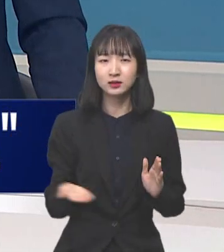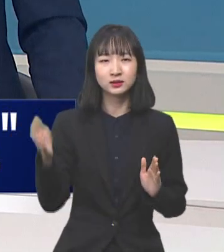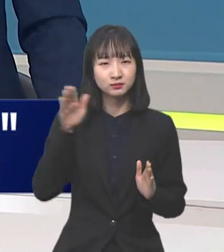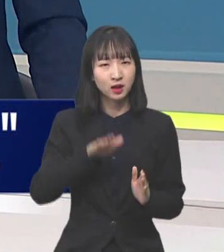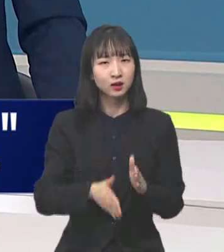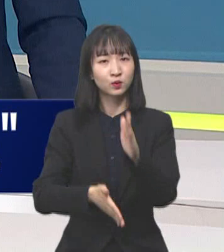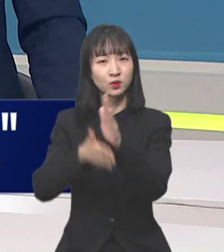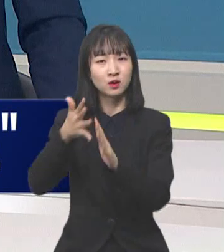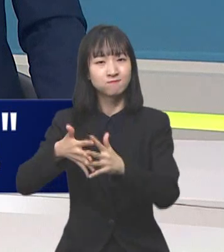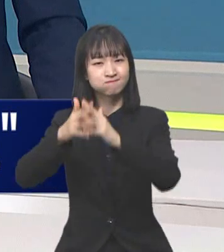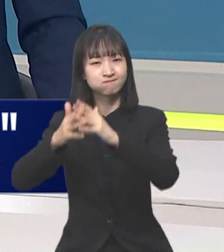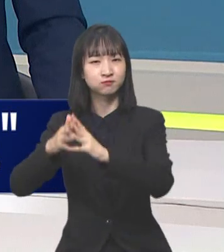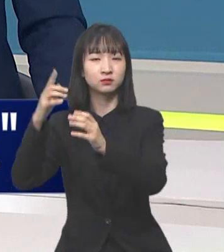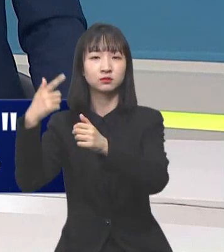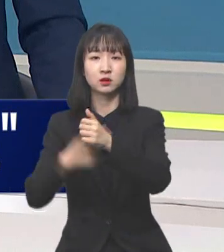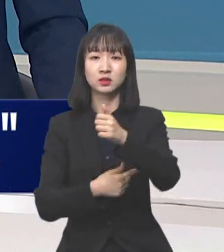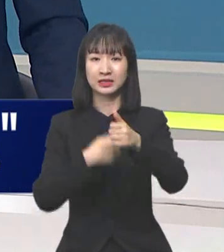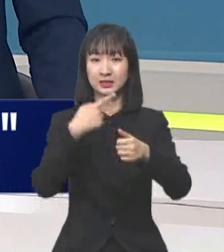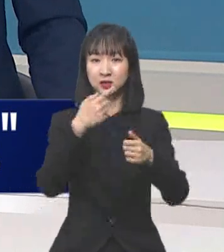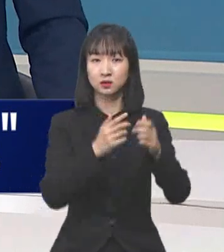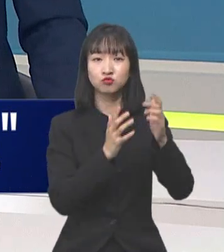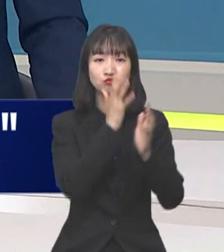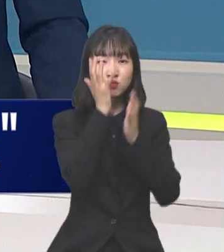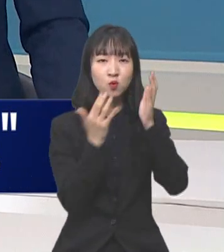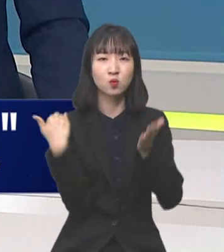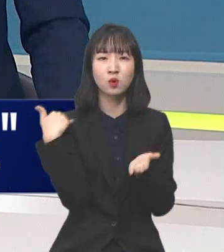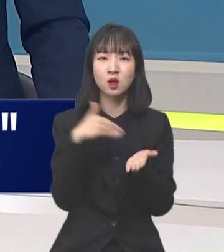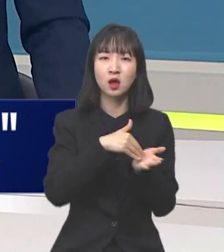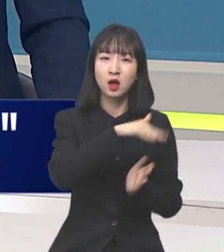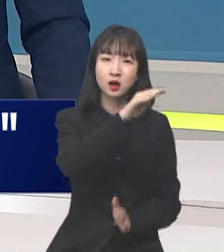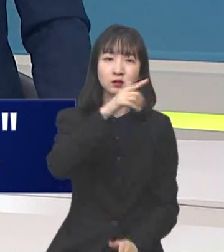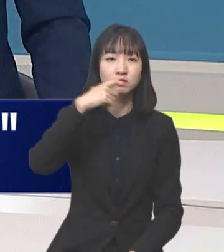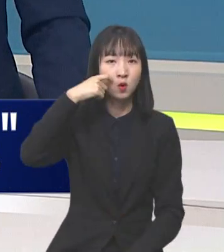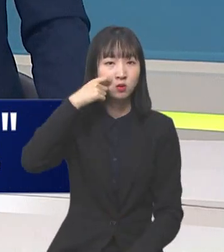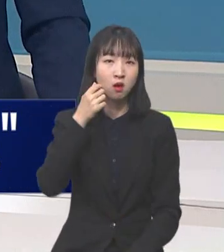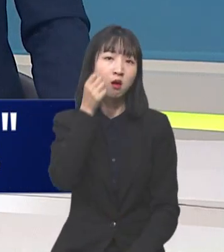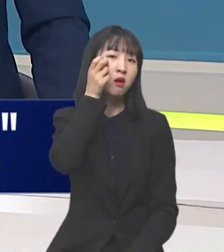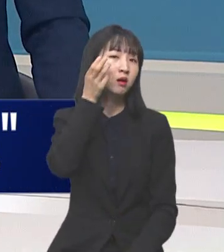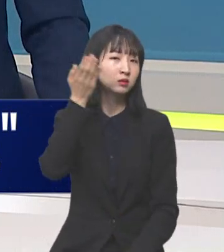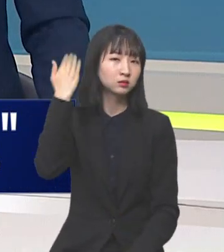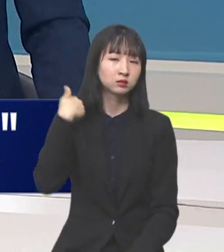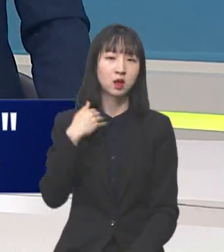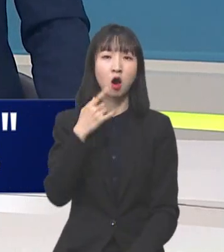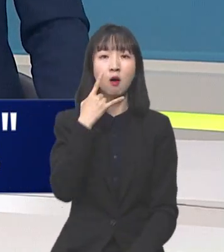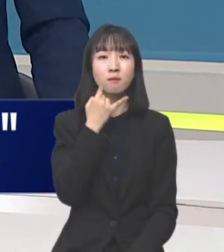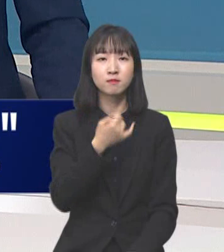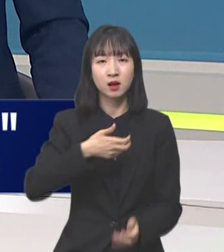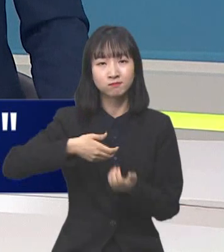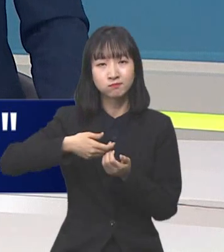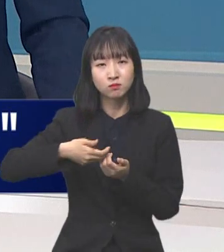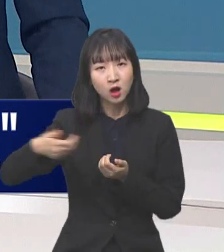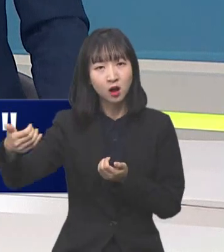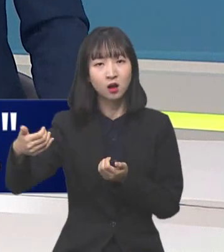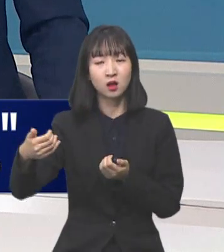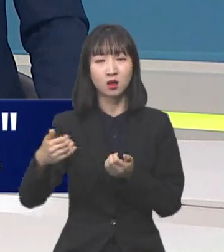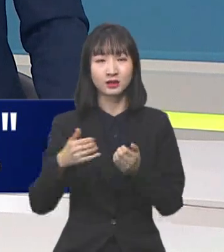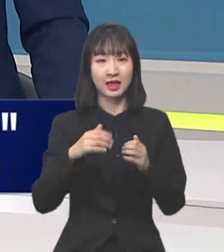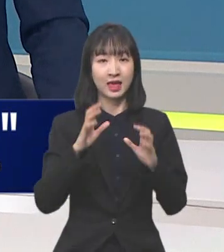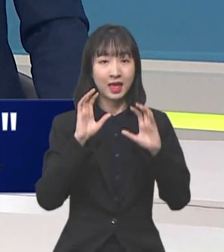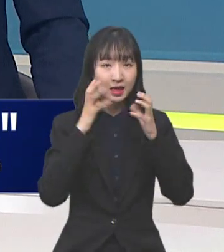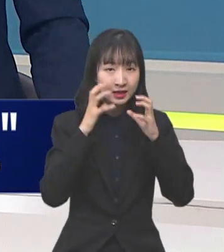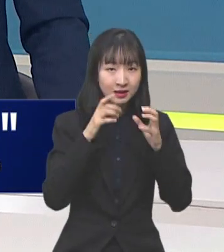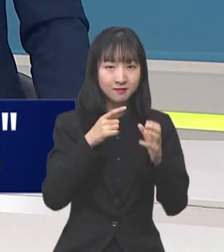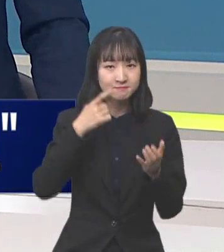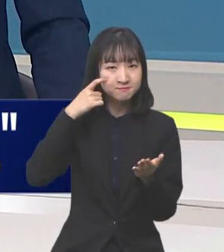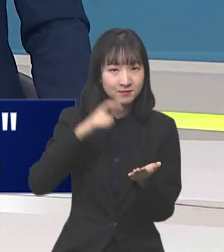자연으로 돌아가지 못하는 경우가 늘고 있습니다 8 전 어미를 잃은 상태로 구조된 새끼 원한 5마리가 지난 24 의 새